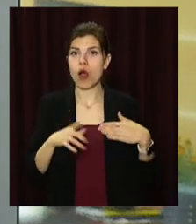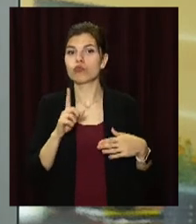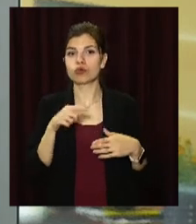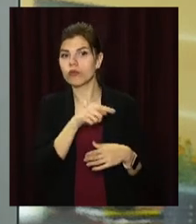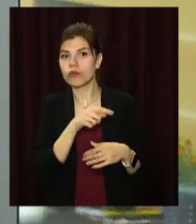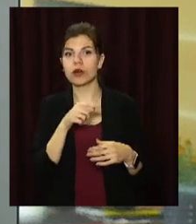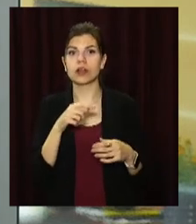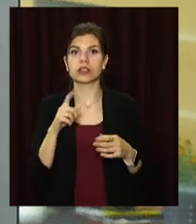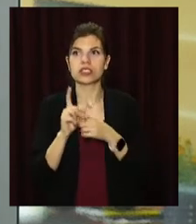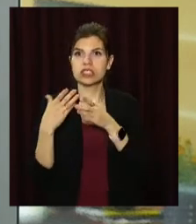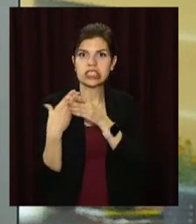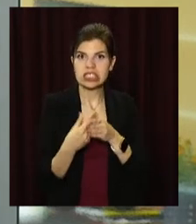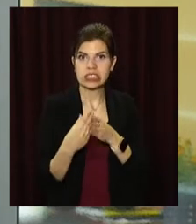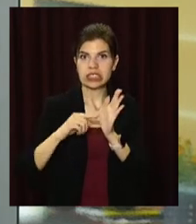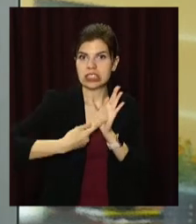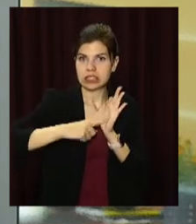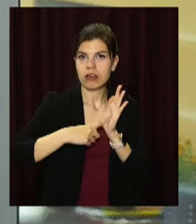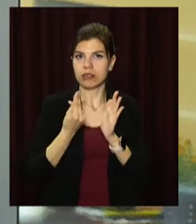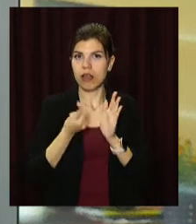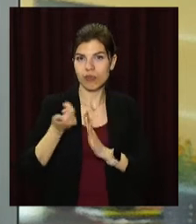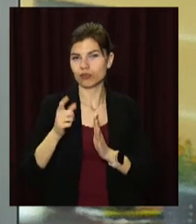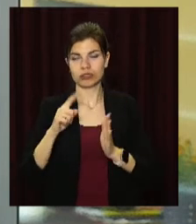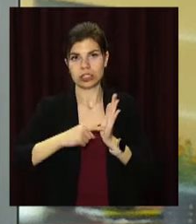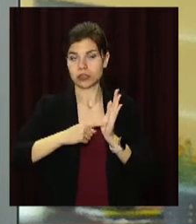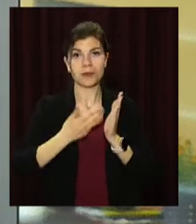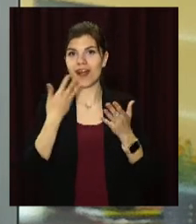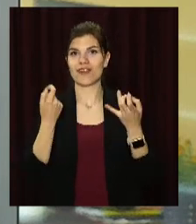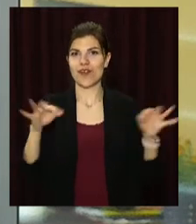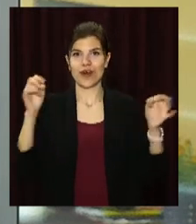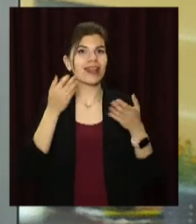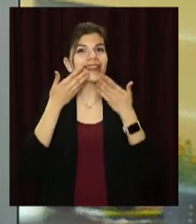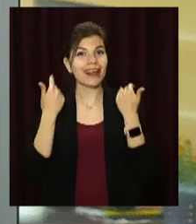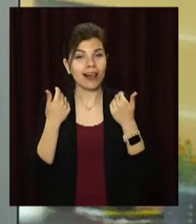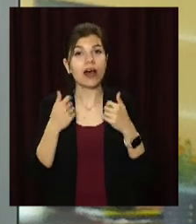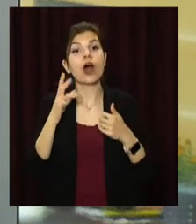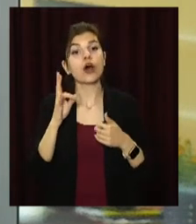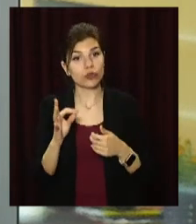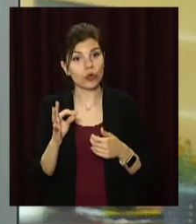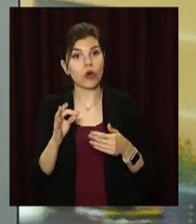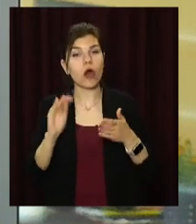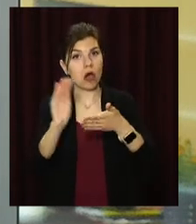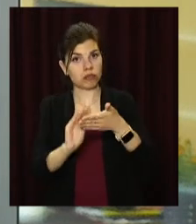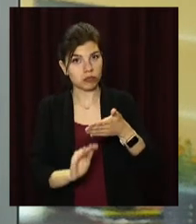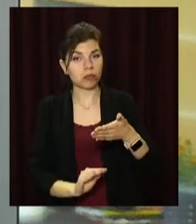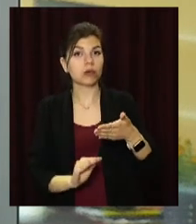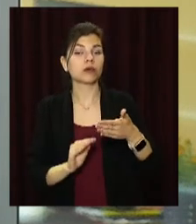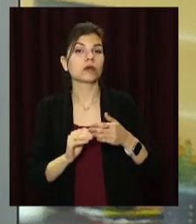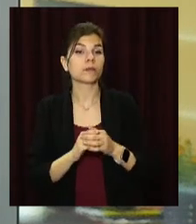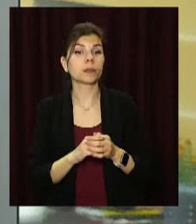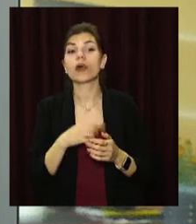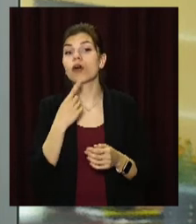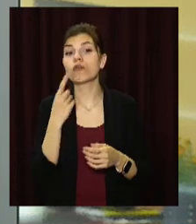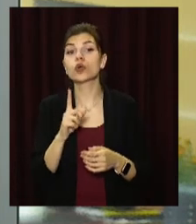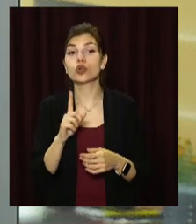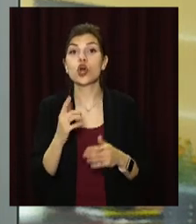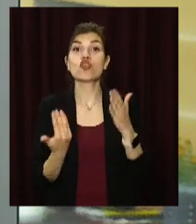позбавили надмірного тиску, то представники міської інспекції з питань праці у коментарях доволі стримані. Бо